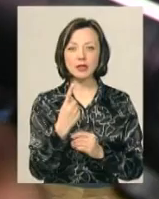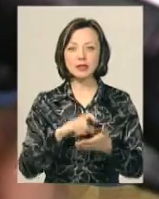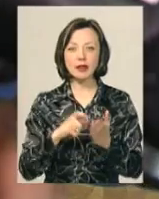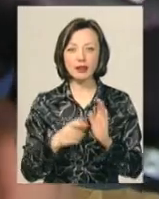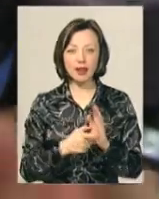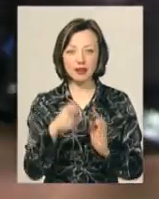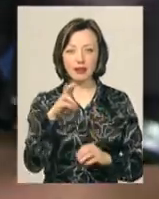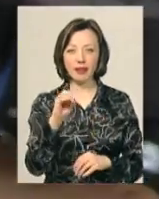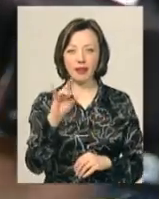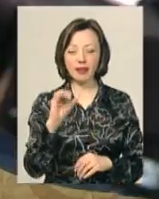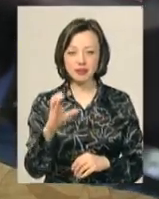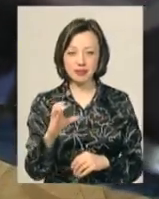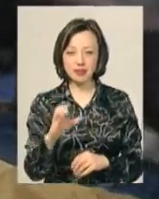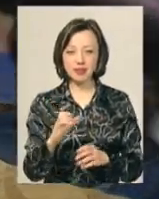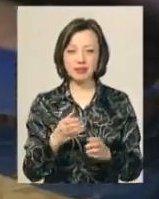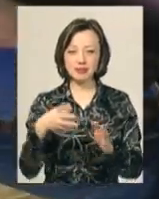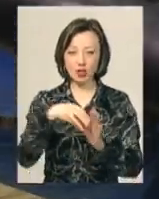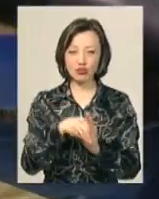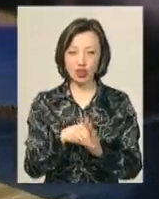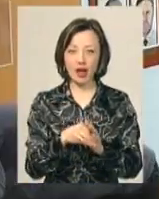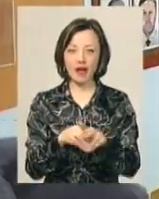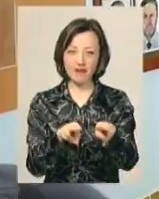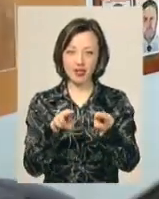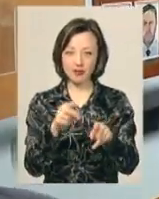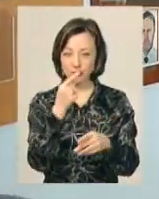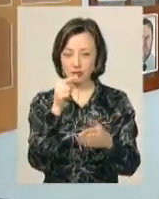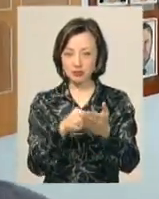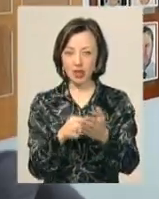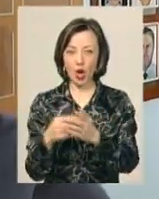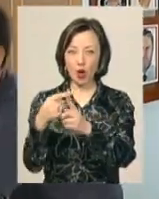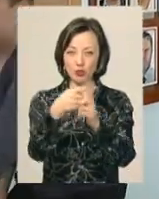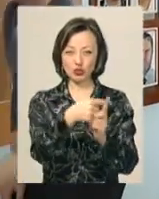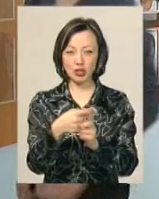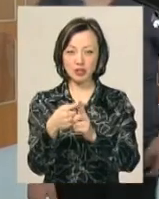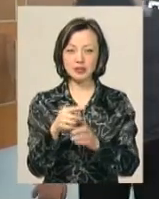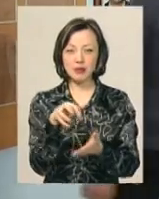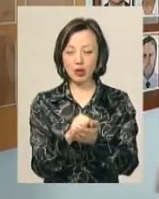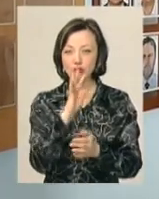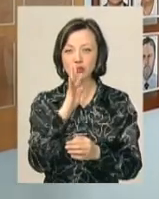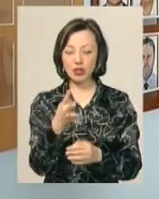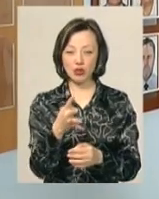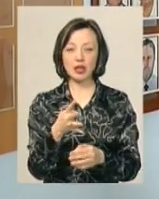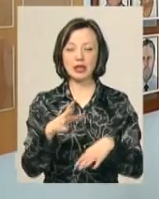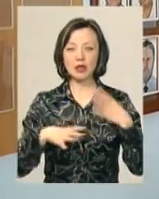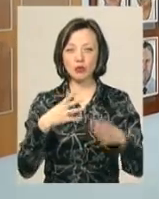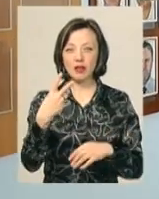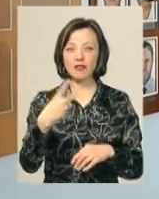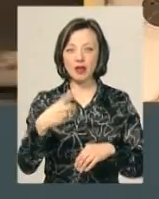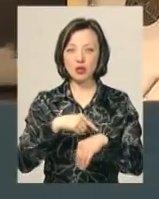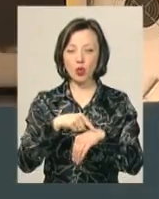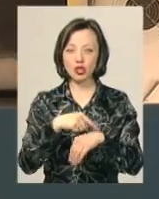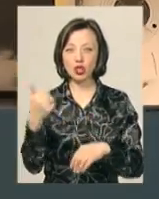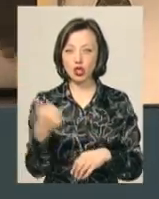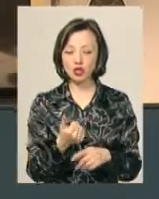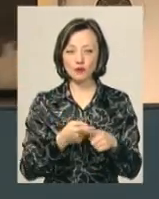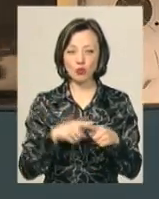11-класник Денис Баблюк заряджає гвинтівку і цілить рухому мішень. Кульовою стрільбою він займається 4 роки, у тирі тренується 20 годин на тиждень.